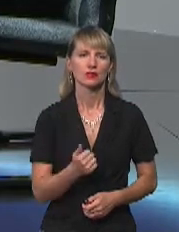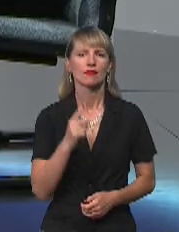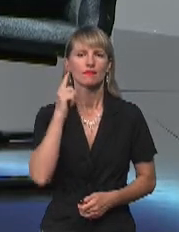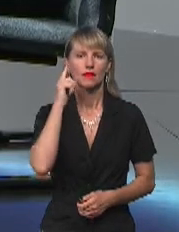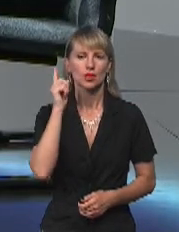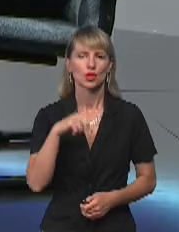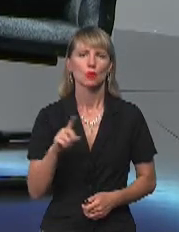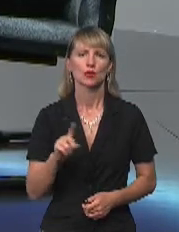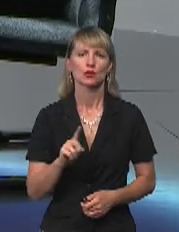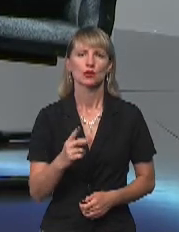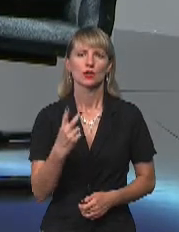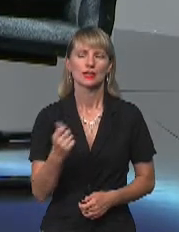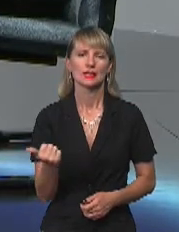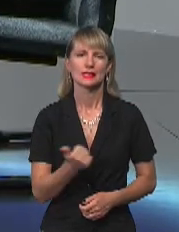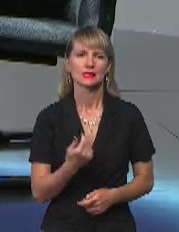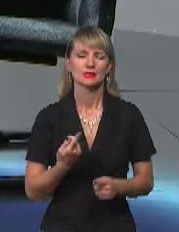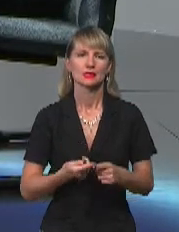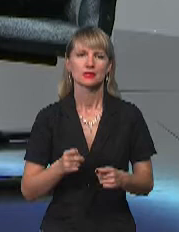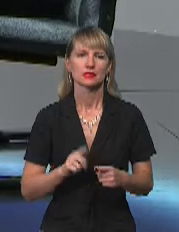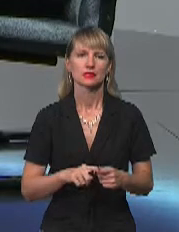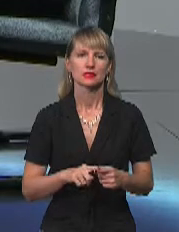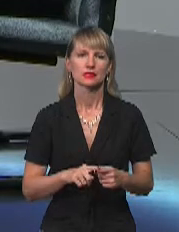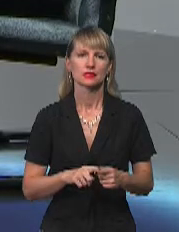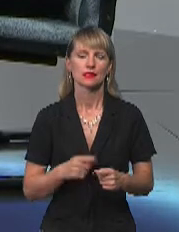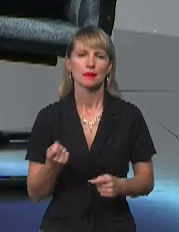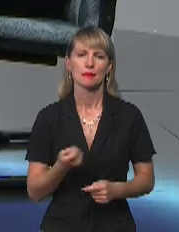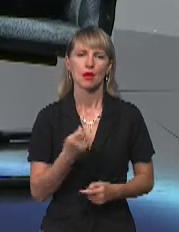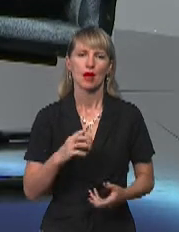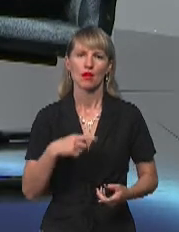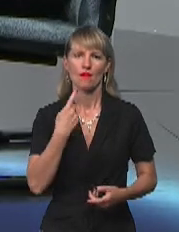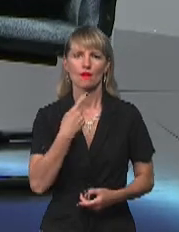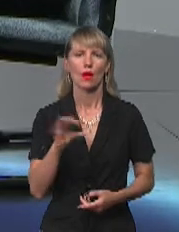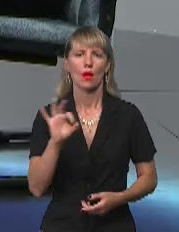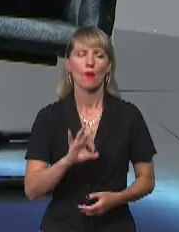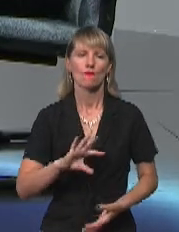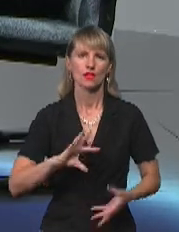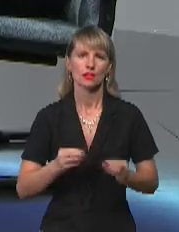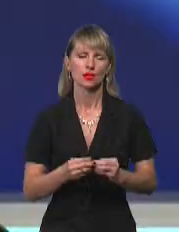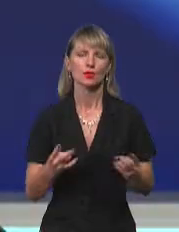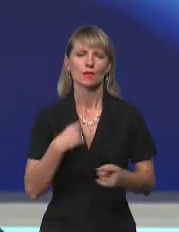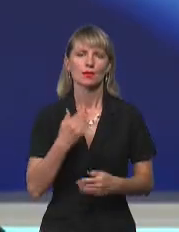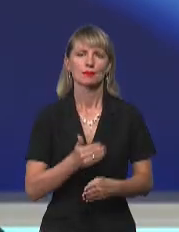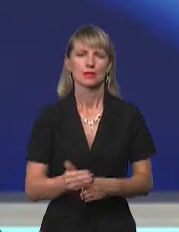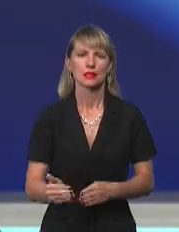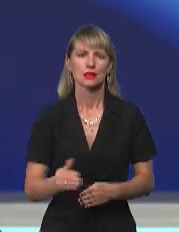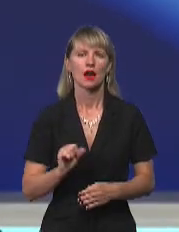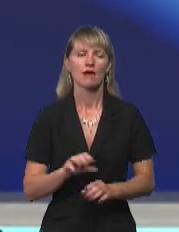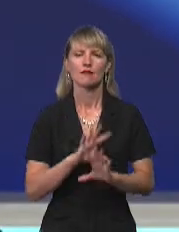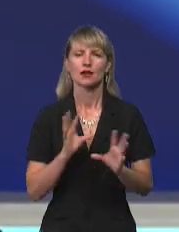ще два тижні – це якісь висновки рано робити. Думаю, це треба подивитися пізніше. Ну, а в